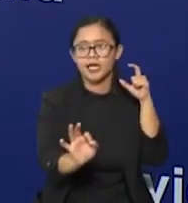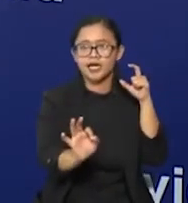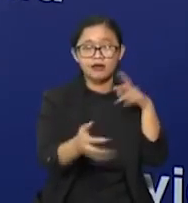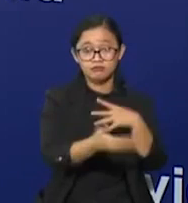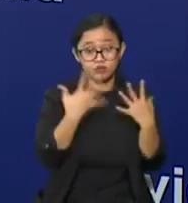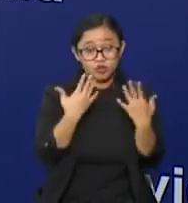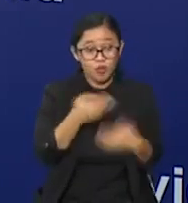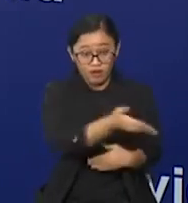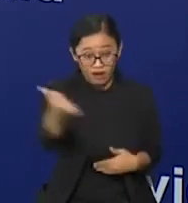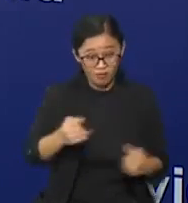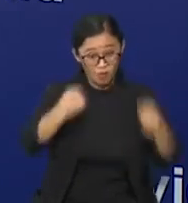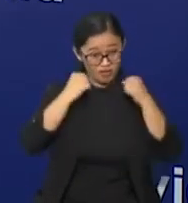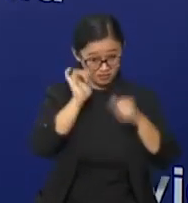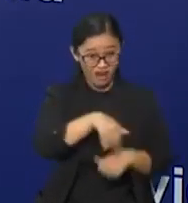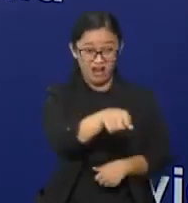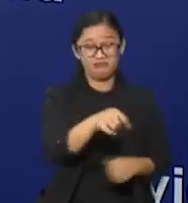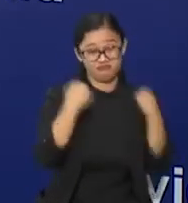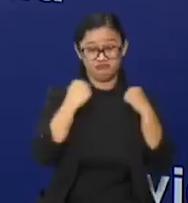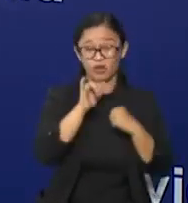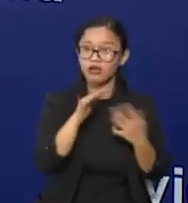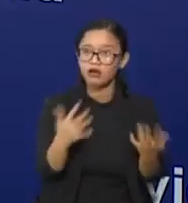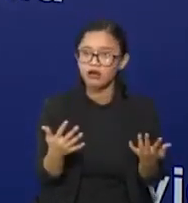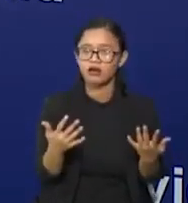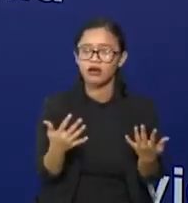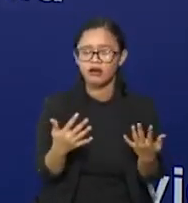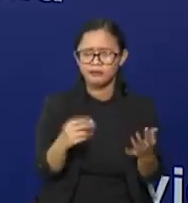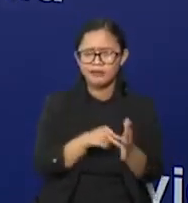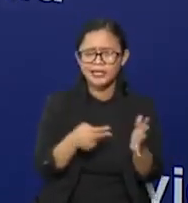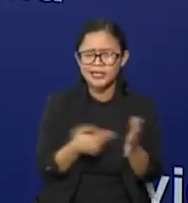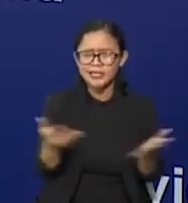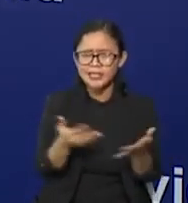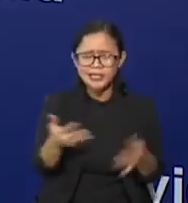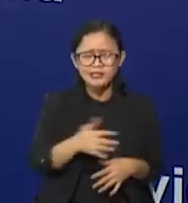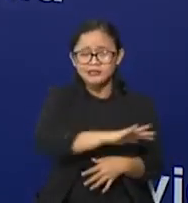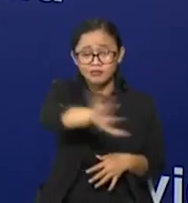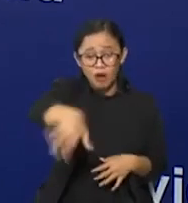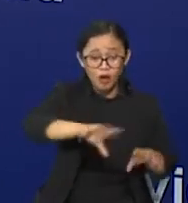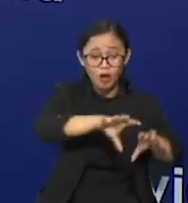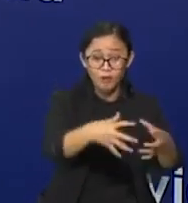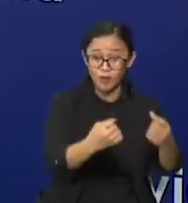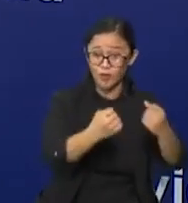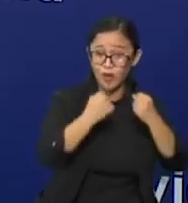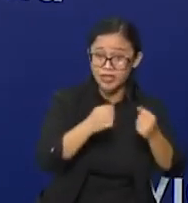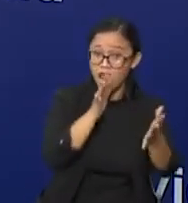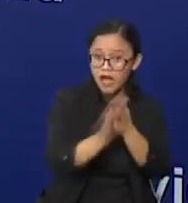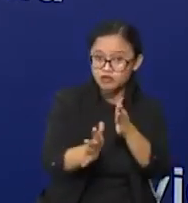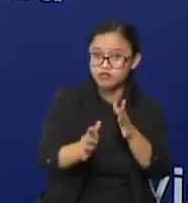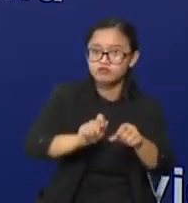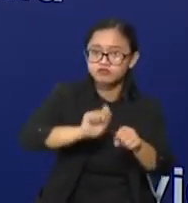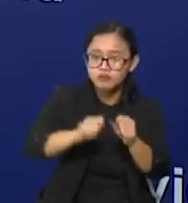semuanya punya Daya tahan yang bagus terus muncul Nah begitu Jadi tidak serta-merta hati menit itu bisa terbentuk